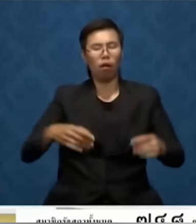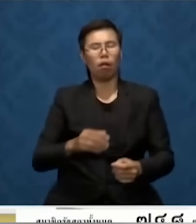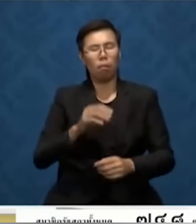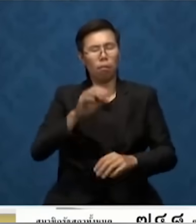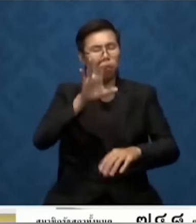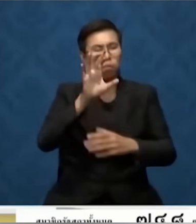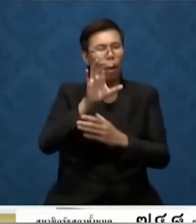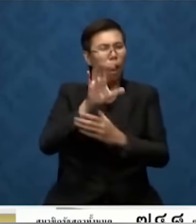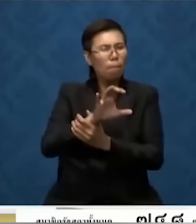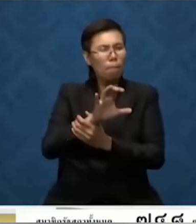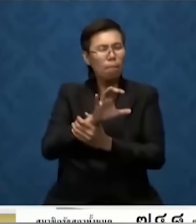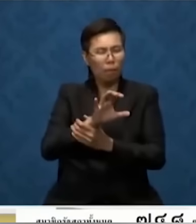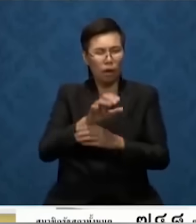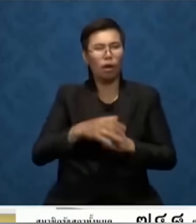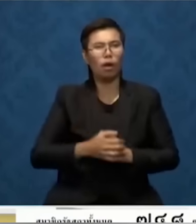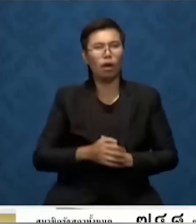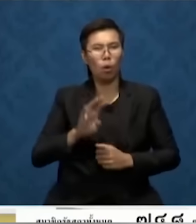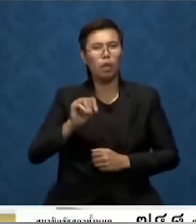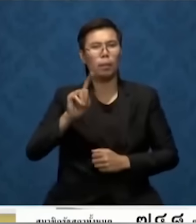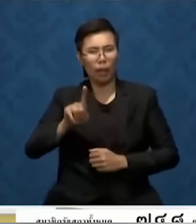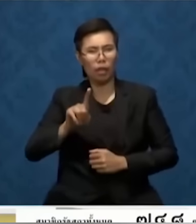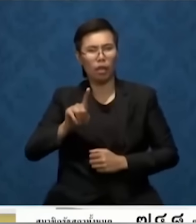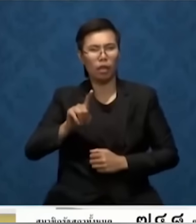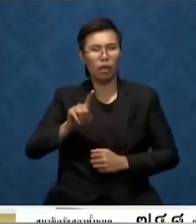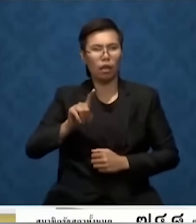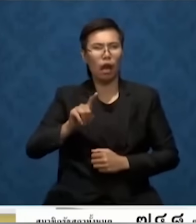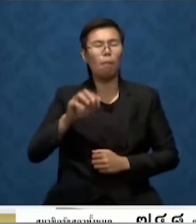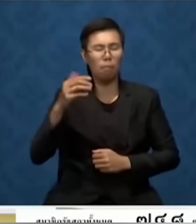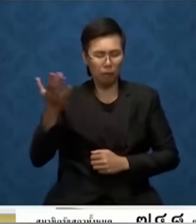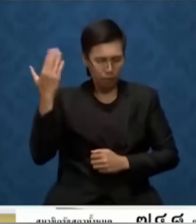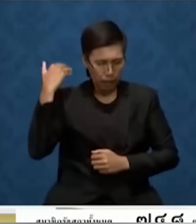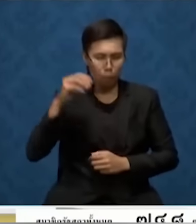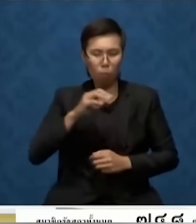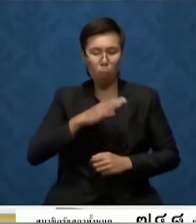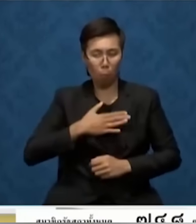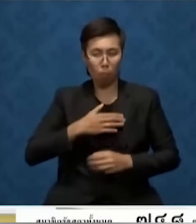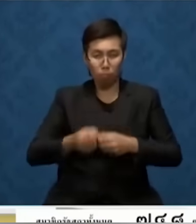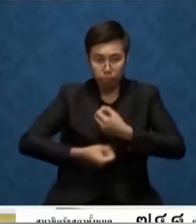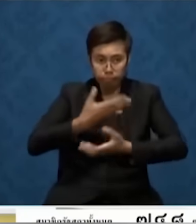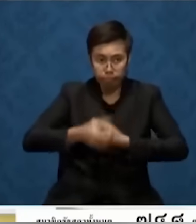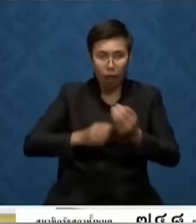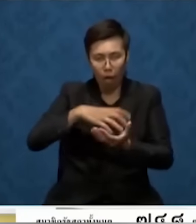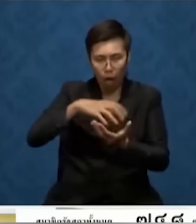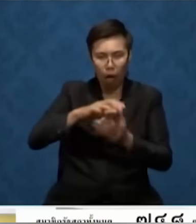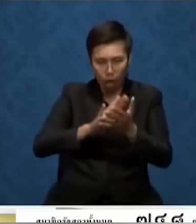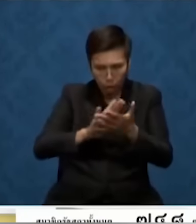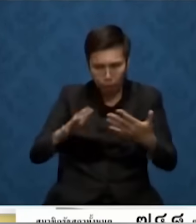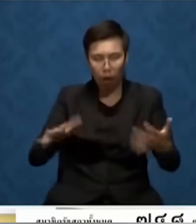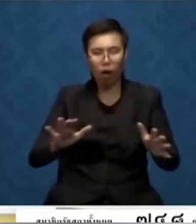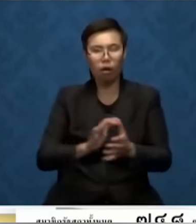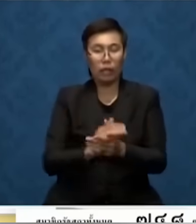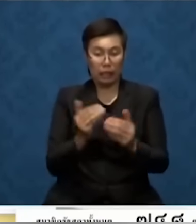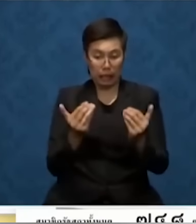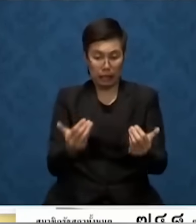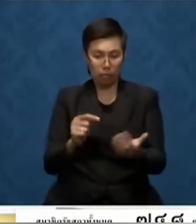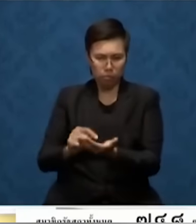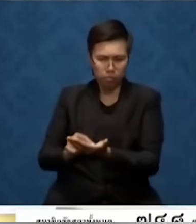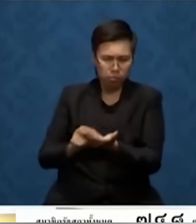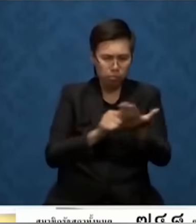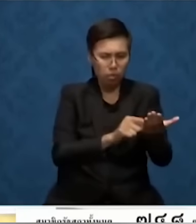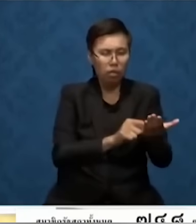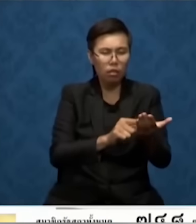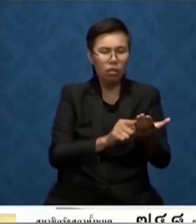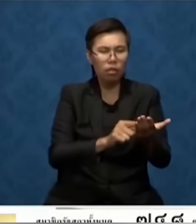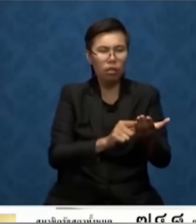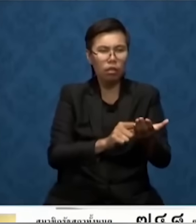านและเพื่อนสมาชิกไปเมื่อสักครู่นี้ฉะนั้นยัตตินี้เนี่ยจะกลับมาพิจารณาได้อีก